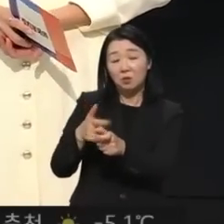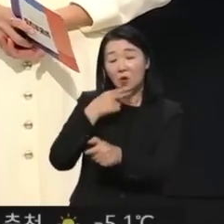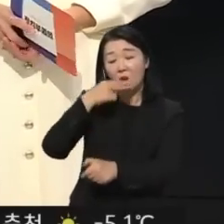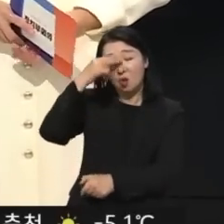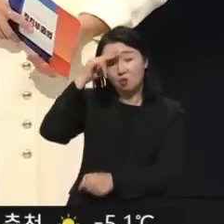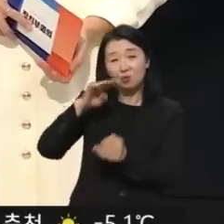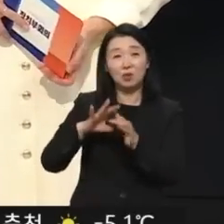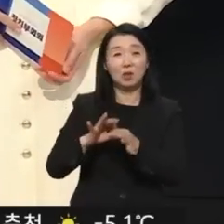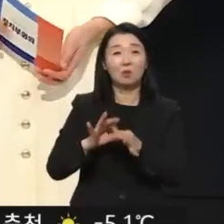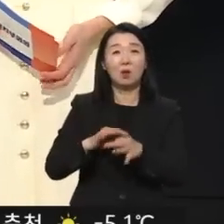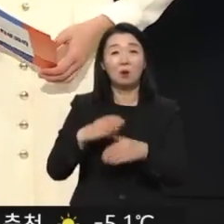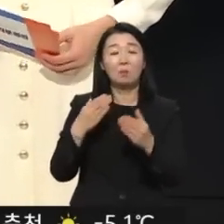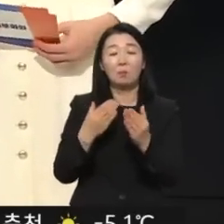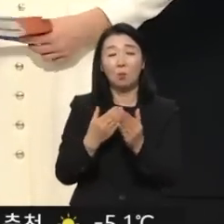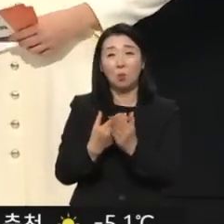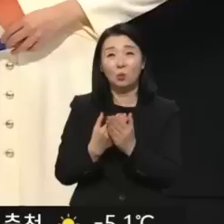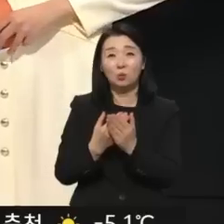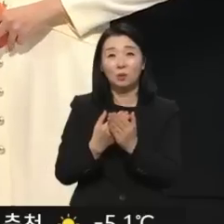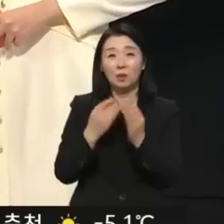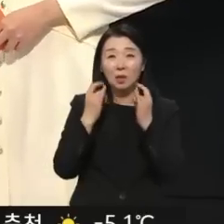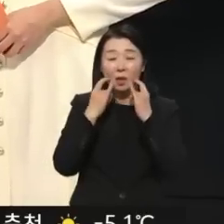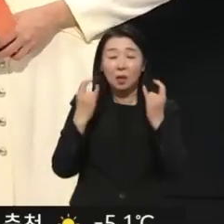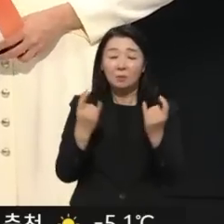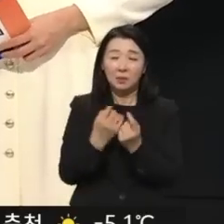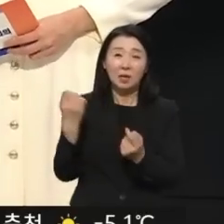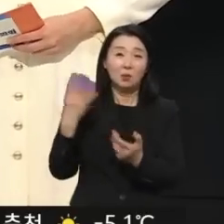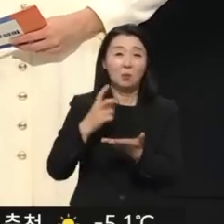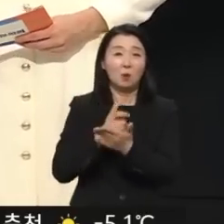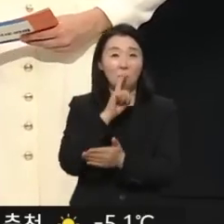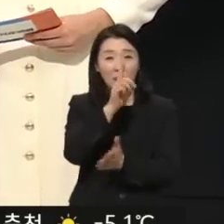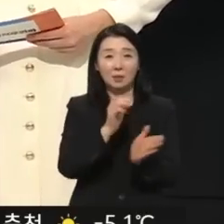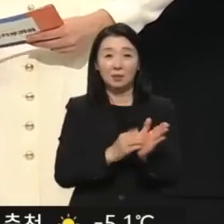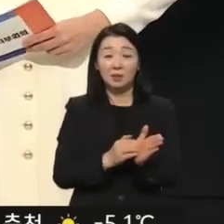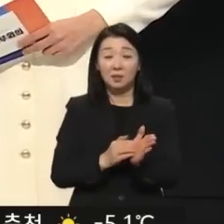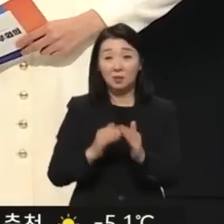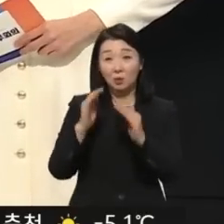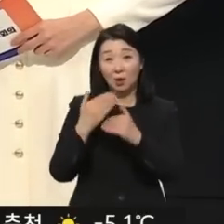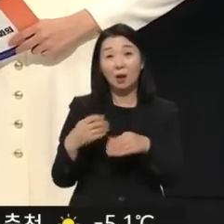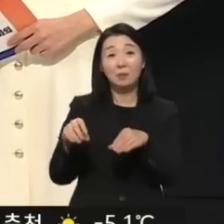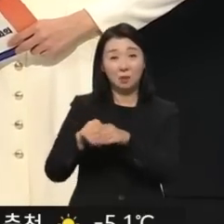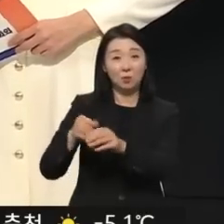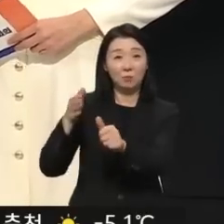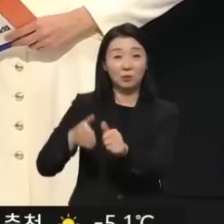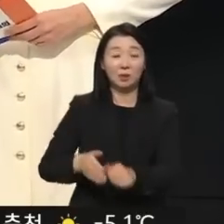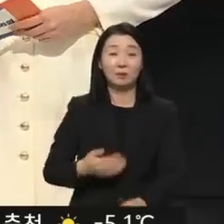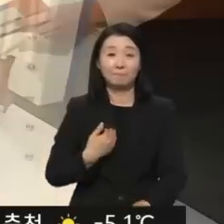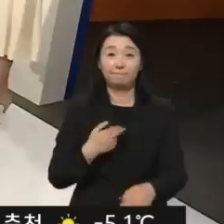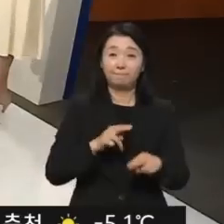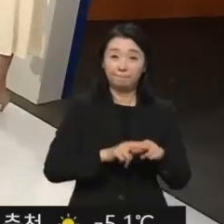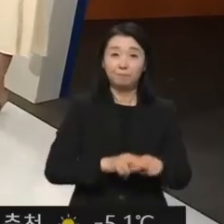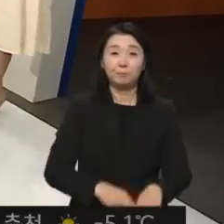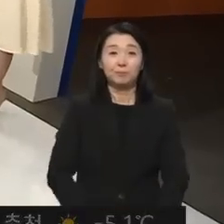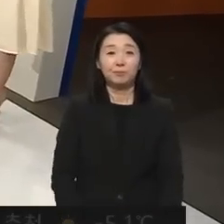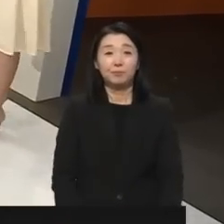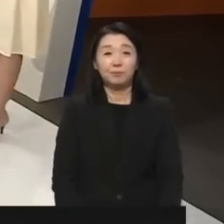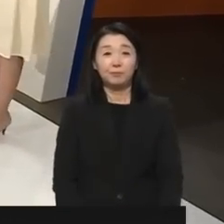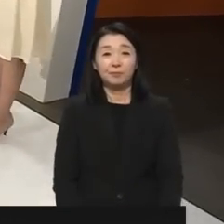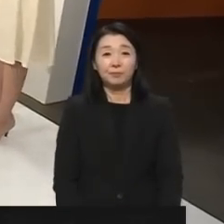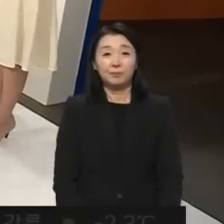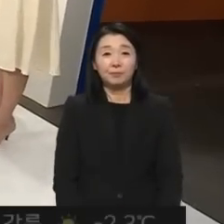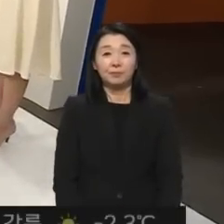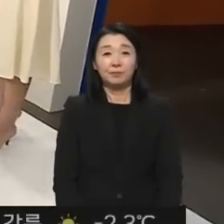민영사 대응을 했는데 속보가 더 나오는지 챙겨보도록 하겠습니다. 그것도 좀 같이 챙겨요. 네, 전 들어가겠습니다.